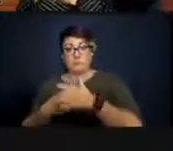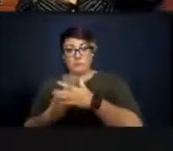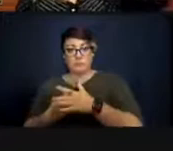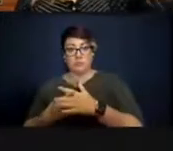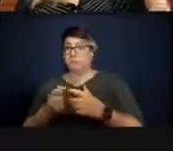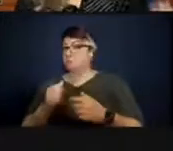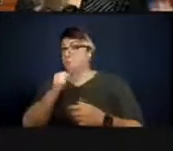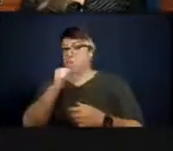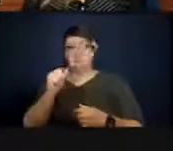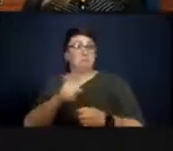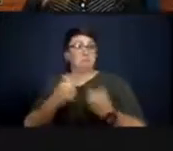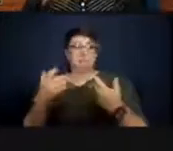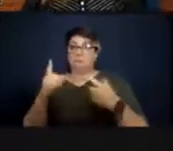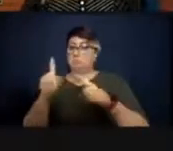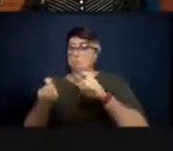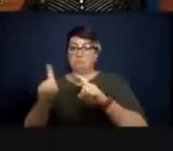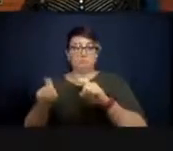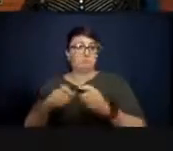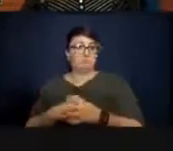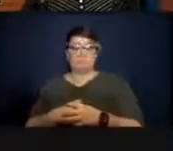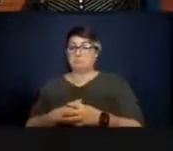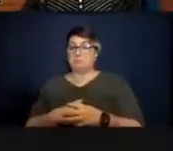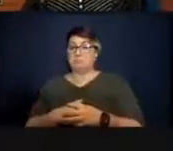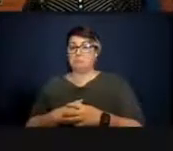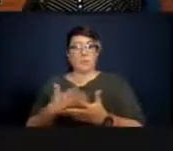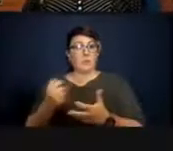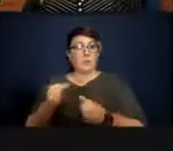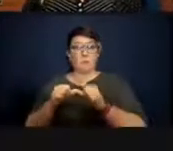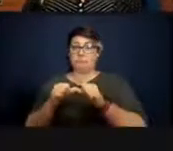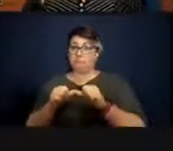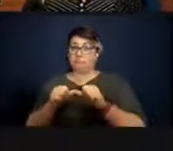kufurahisha. Kwangu mimi sina maswali mengi, nitaka tu